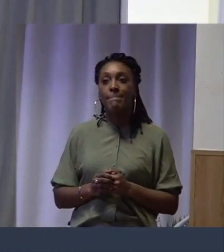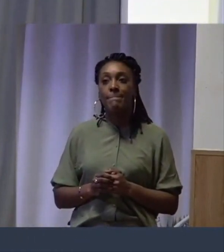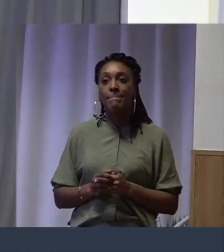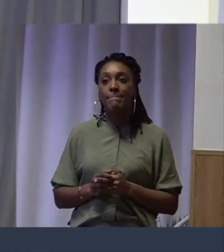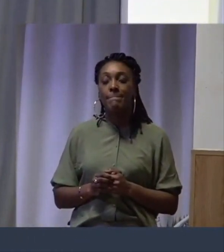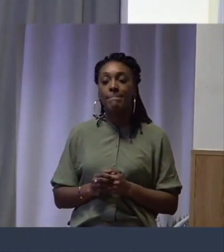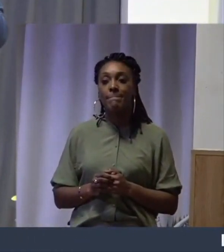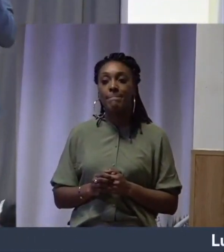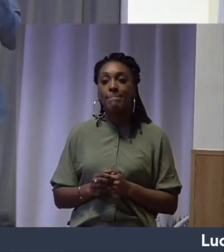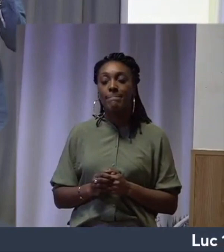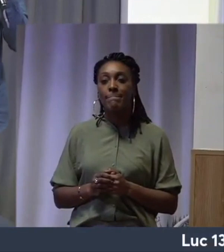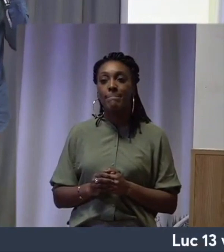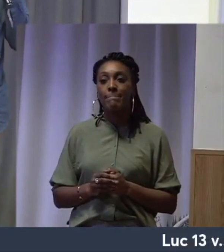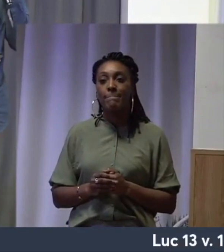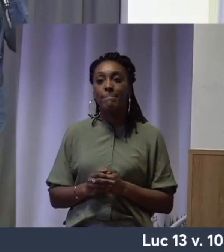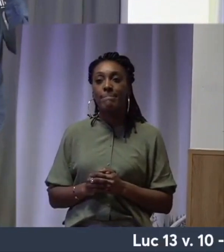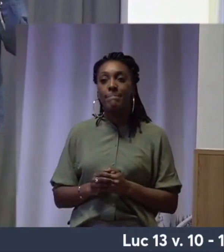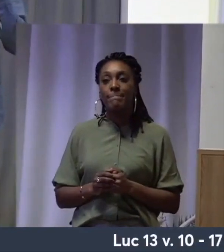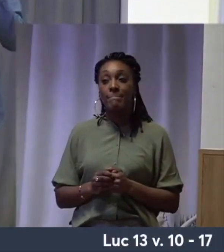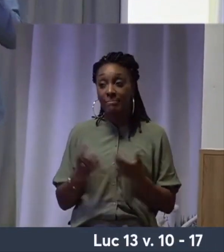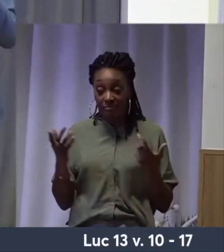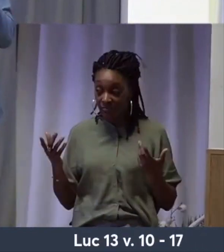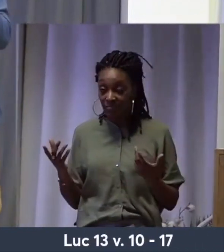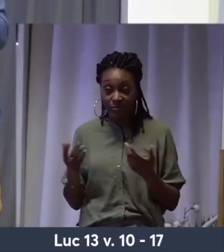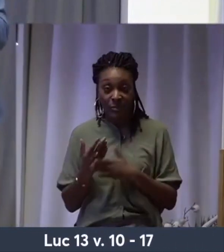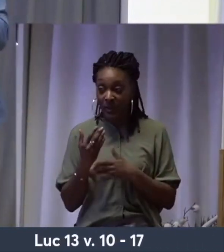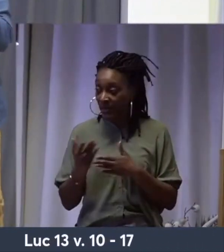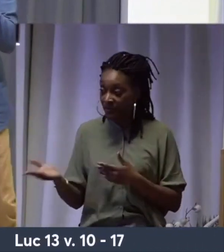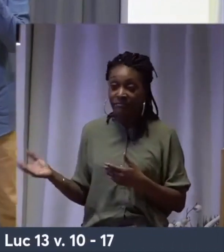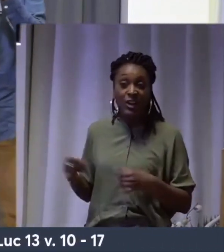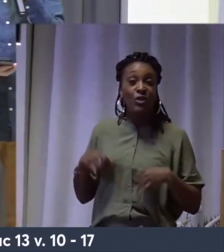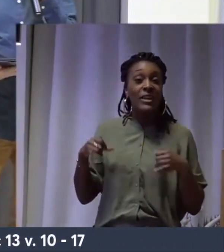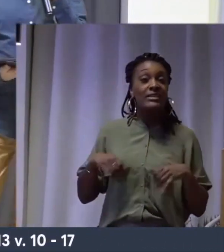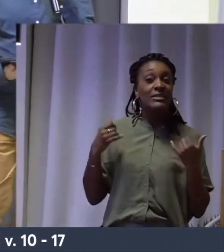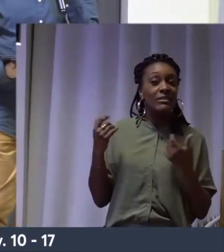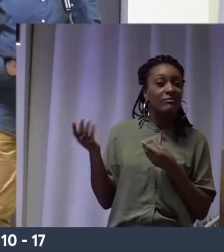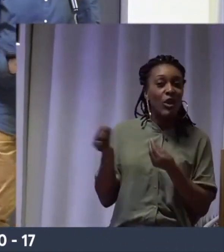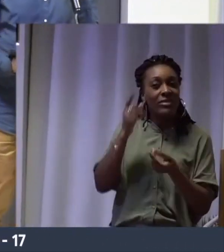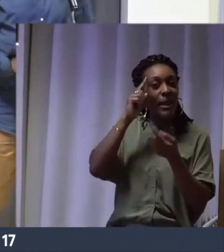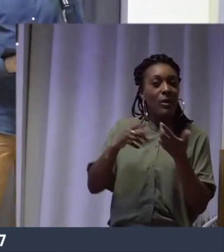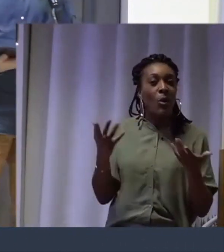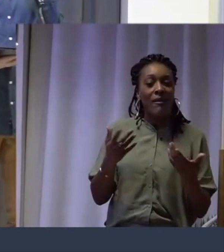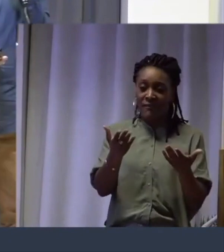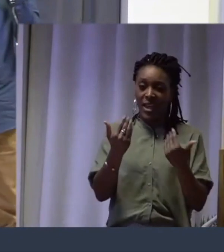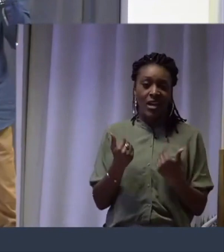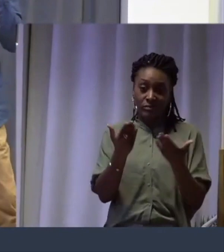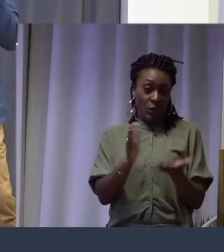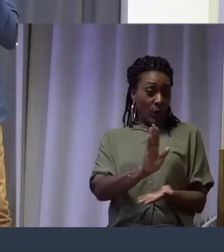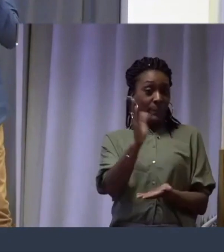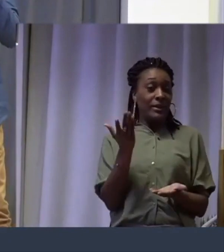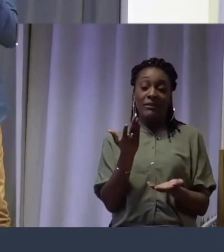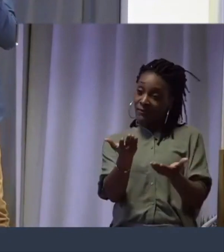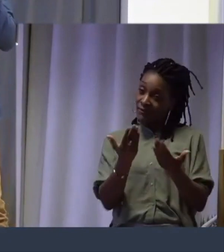Le thème apporté par la jeunesse ce matin, c'est Viens tel que tu es. Et c'est ce qu'on a entendu dans